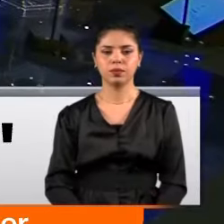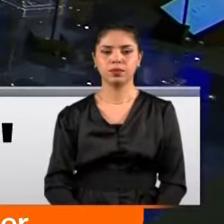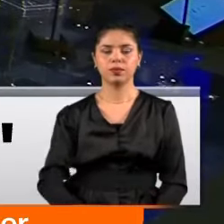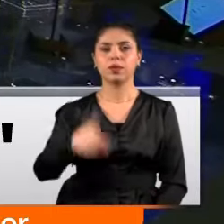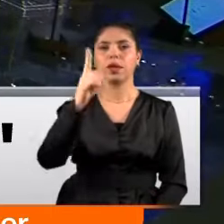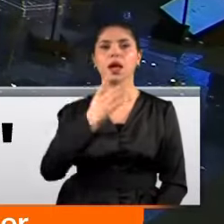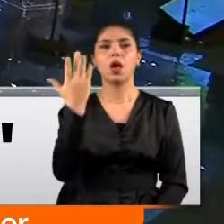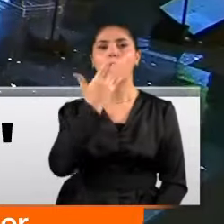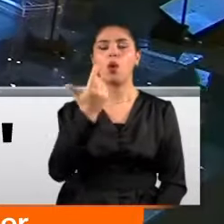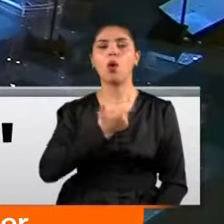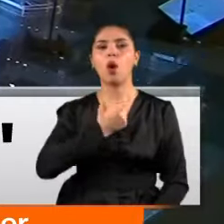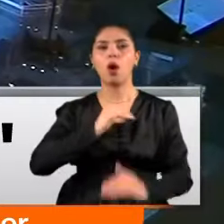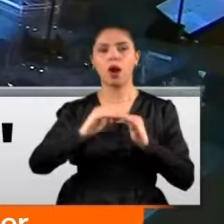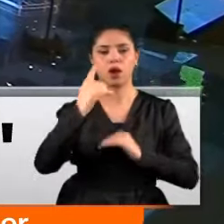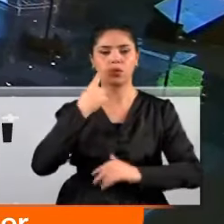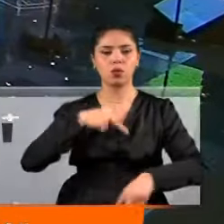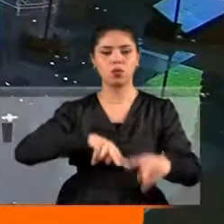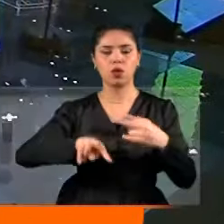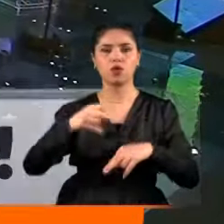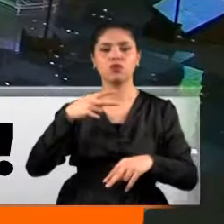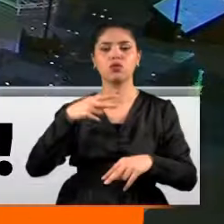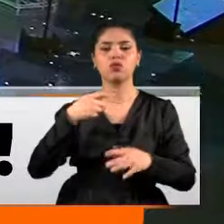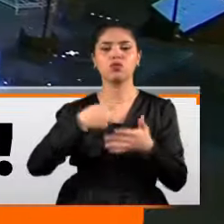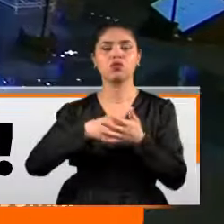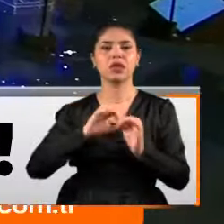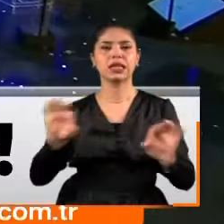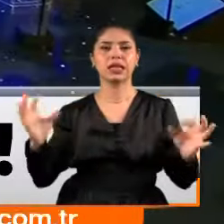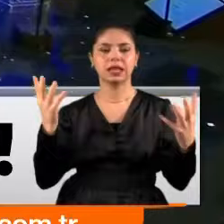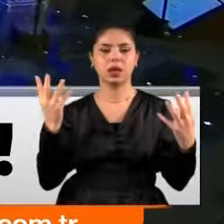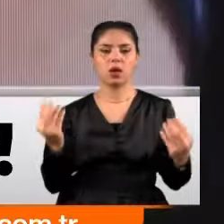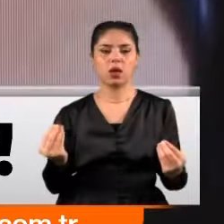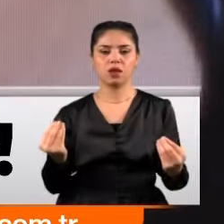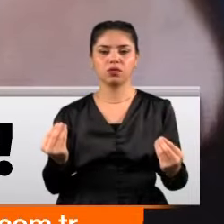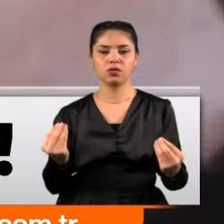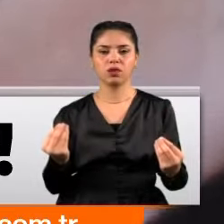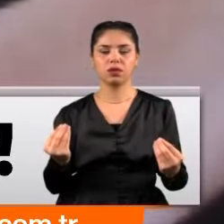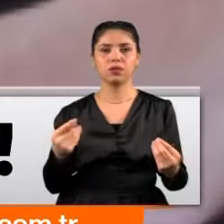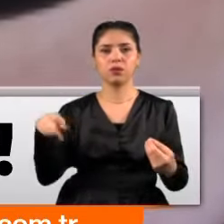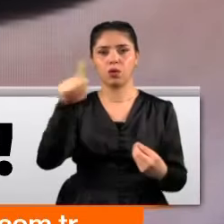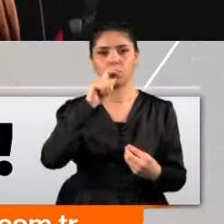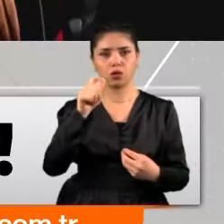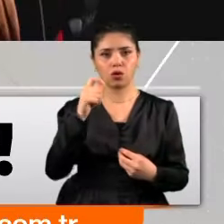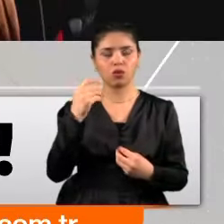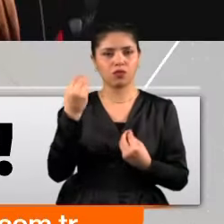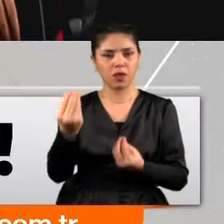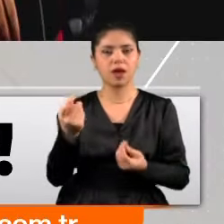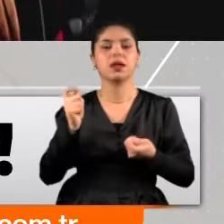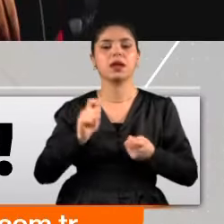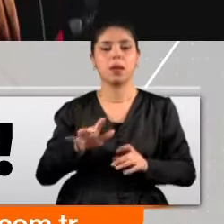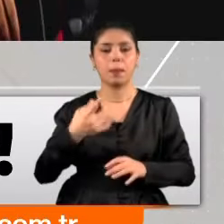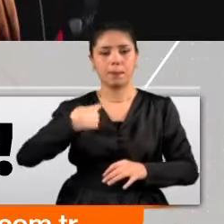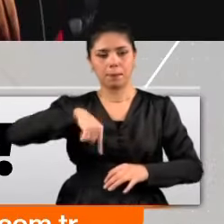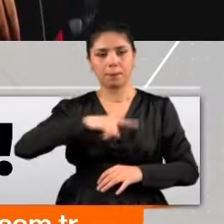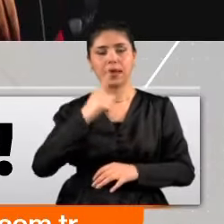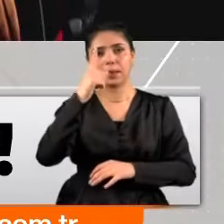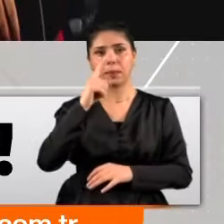İlköğretim öğrencilerimize ulaşımı tamamen ücretsiz yapacağız. Onlar söz verdiler, tutmadılar. Biz